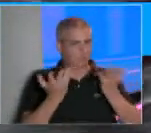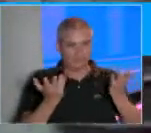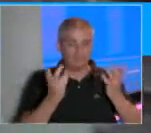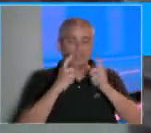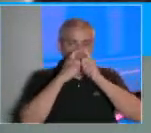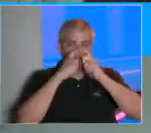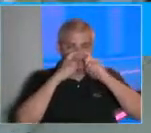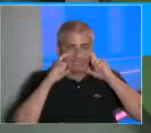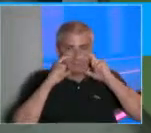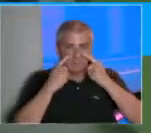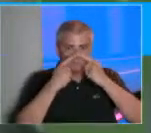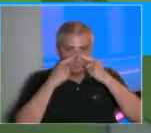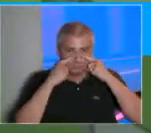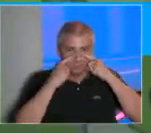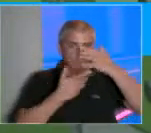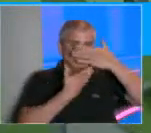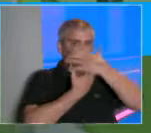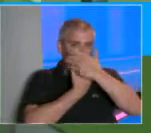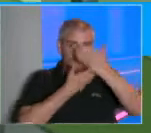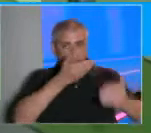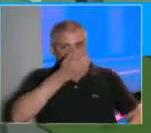צריכה להיות כמובן פה ואף.